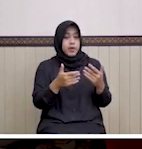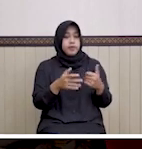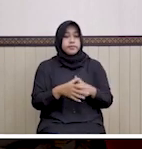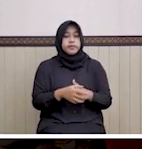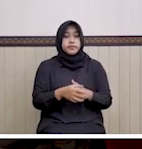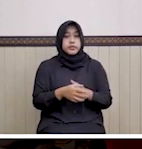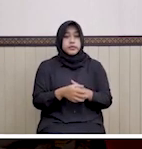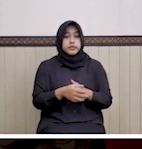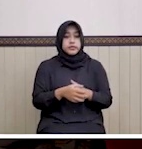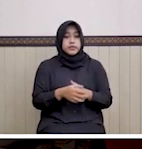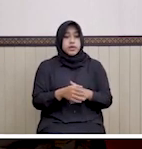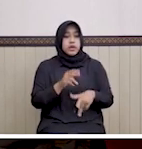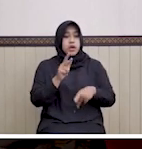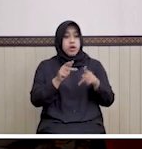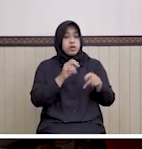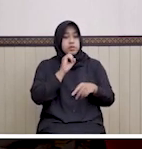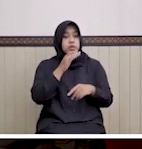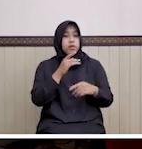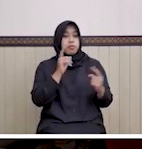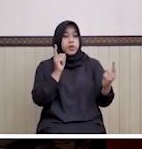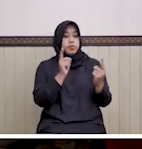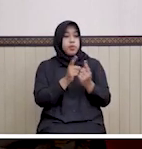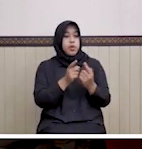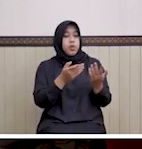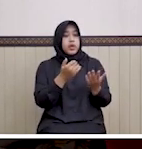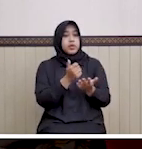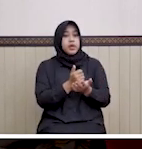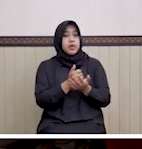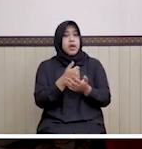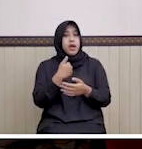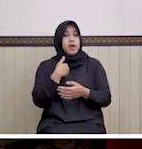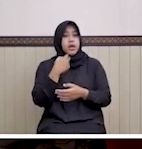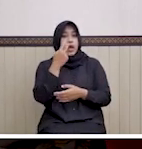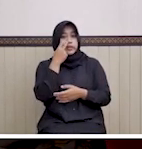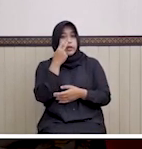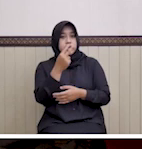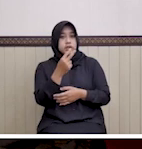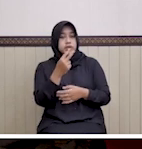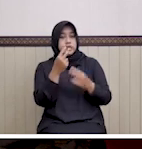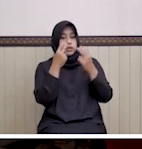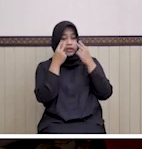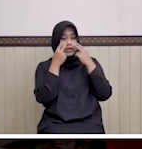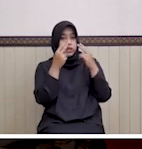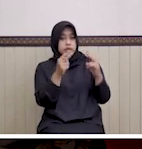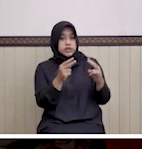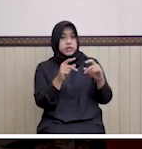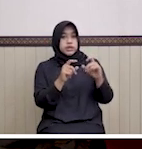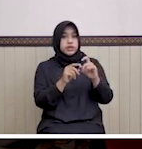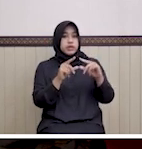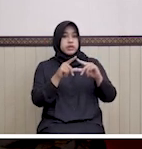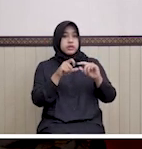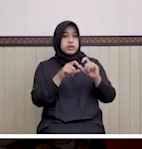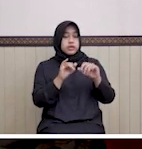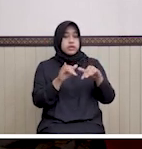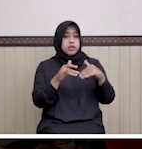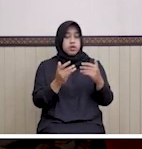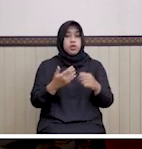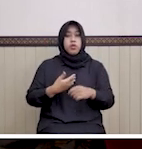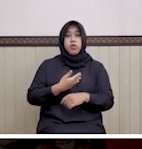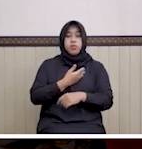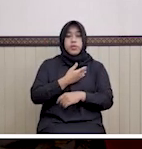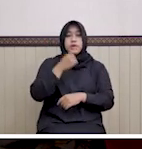eh dikatakan nah menemukan ya adanya saksi ataupun korban gitu kan yang